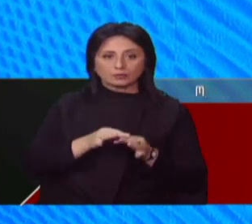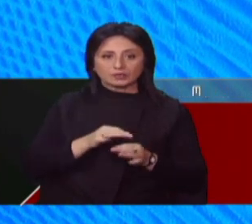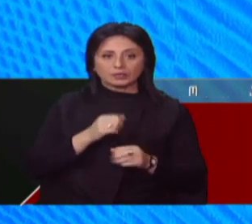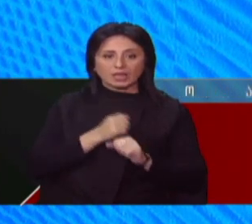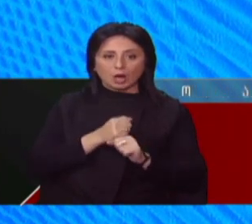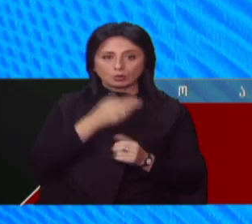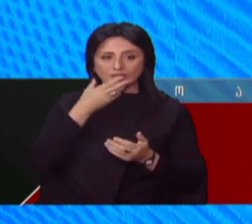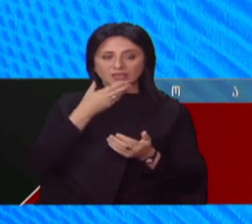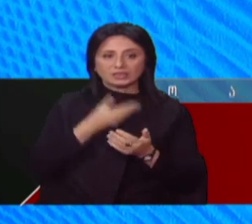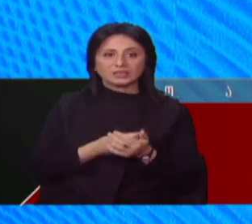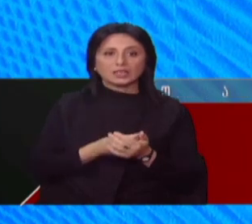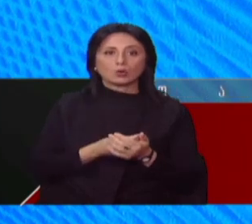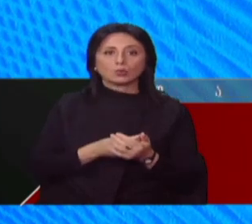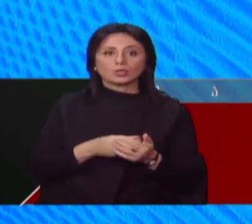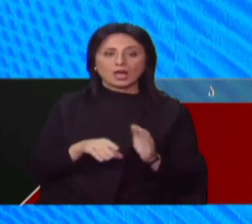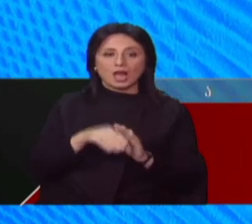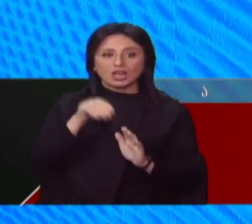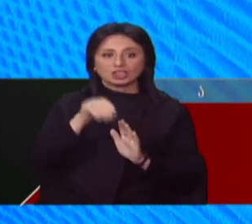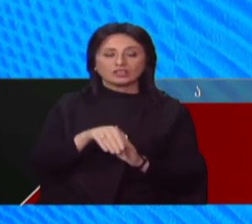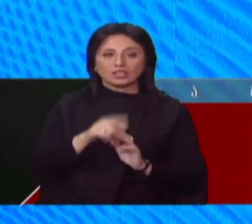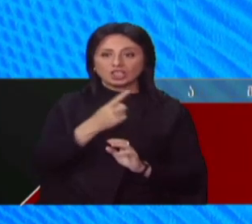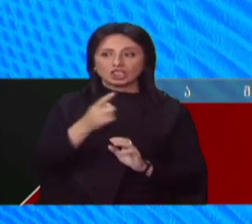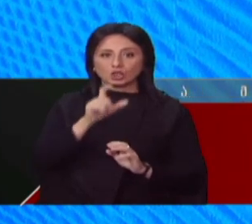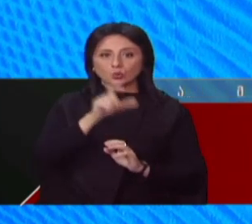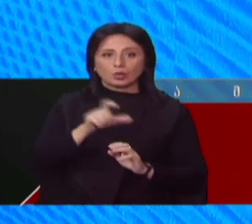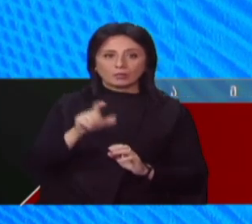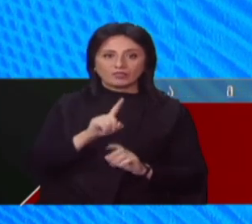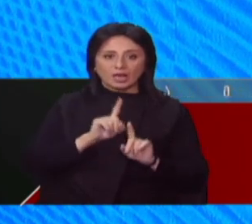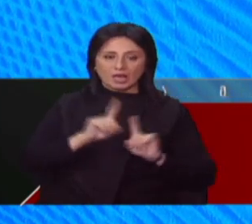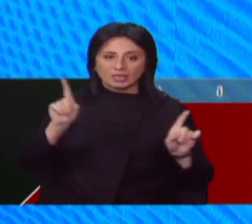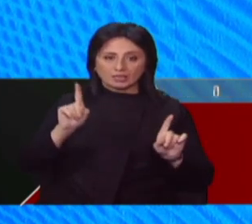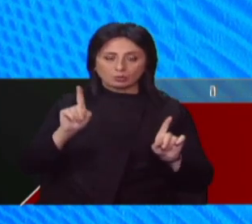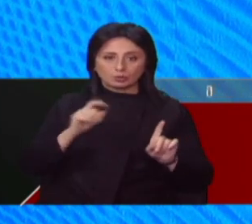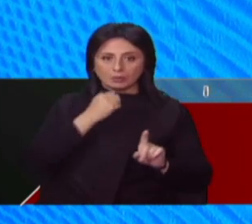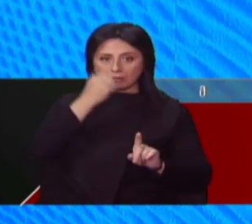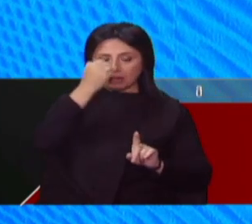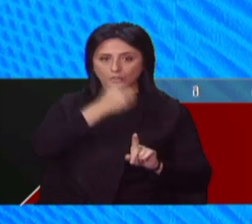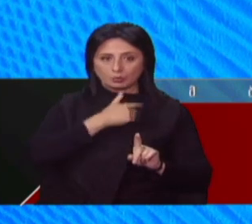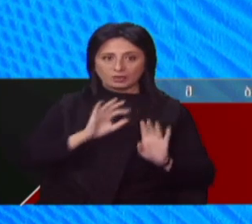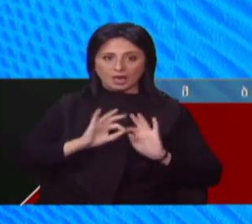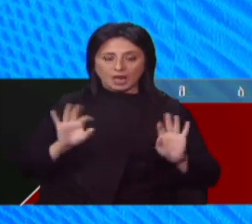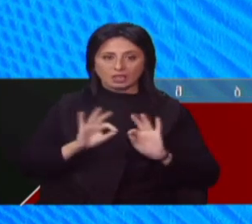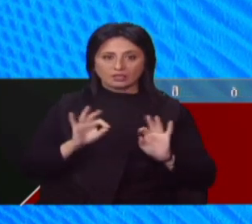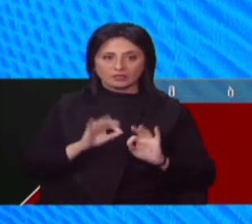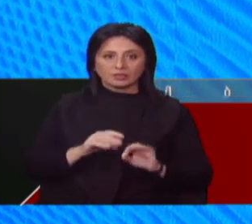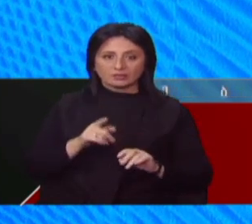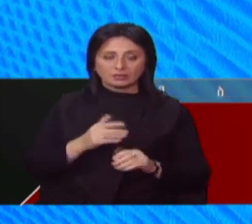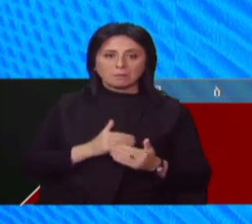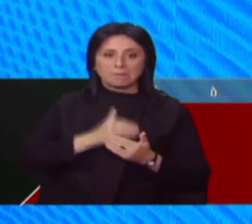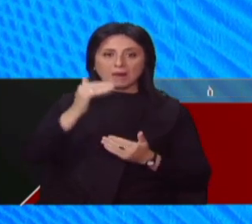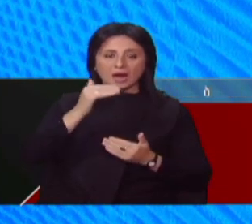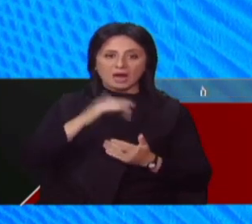это сакутари арчевани, да титул амурчевос радкоунда кансакутребули, алоба, онда гадао хадот, камолинили,